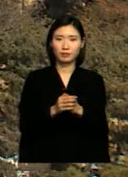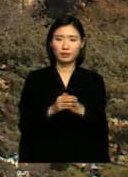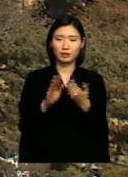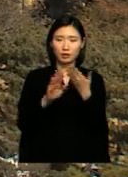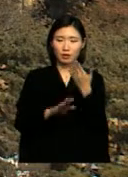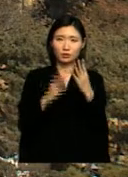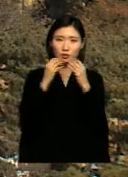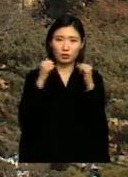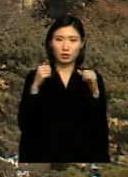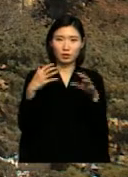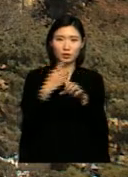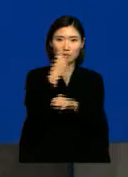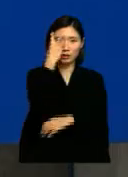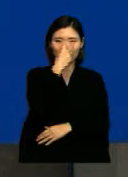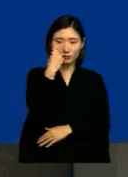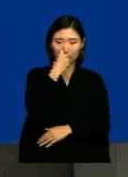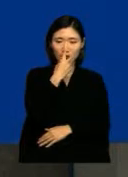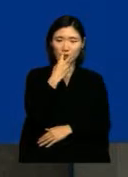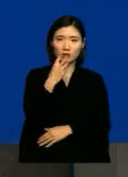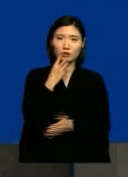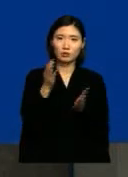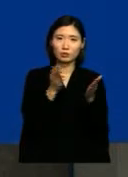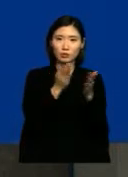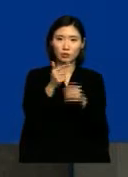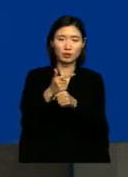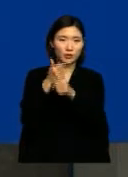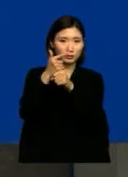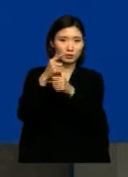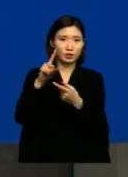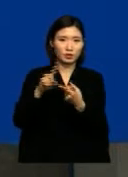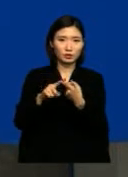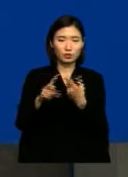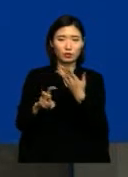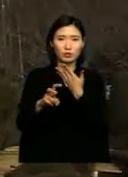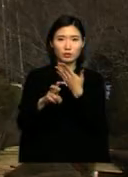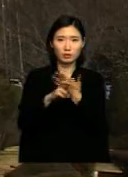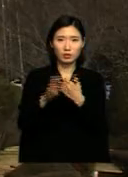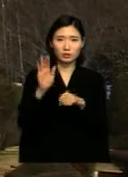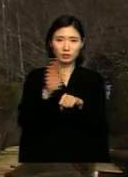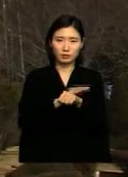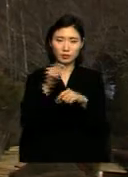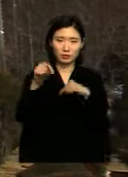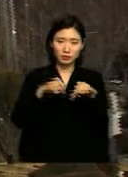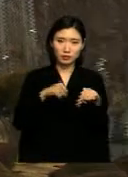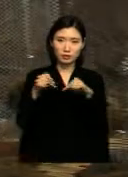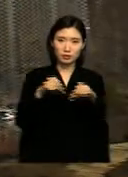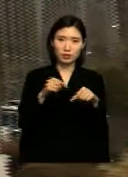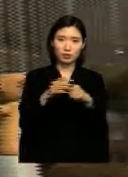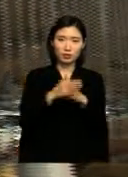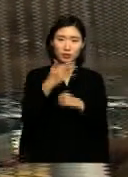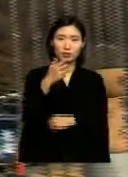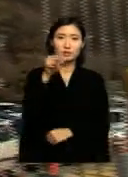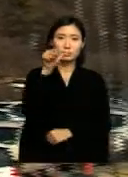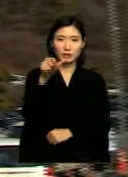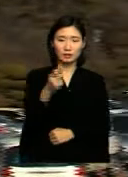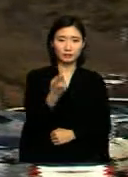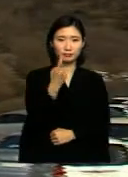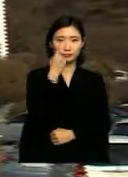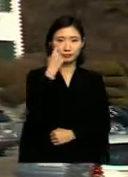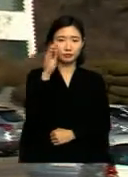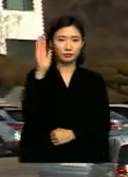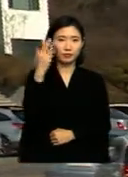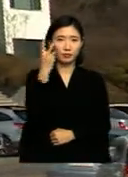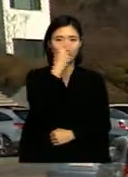하반기 종합감사를 벌이고 있는 경기도는 남양주시에 대해선 위법 부당 행정행위 85건을 적발하고